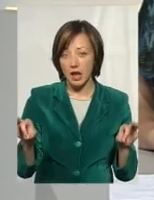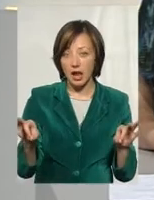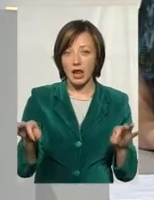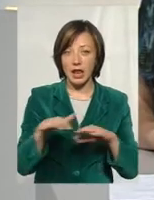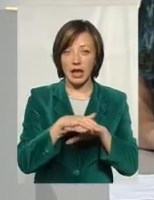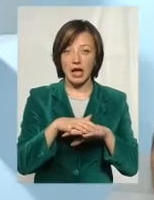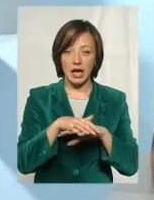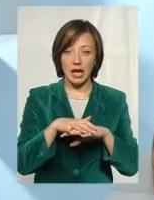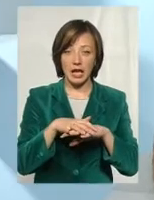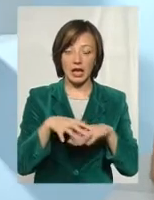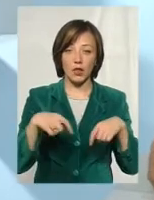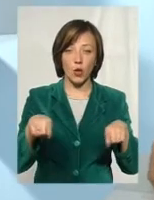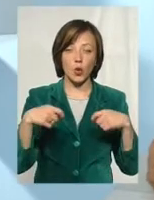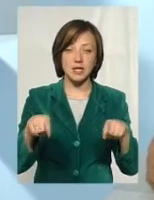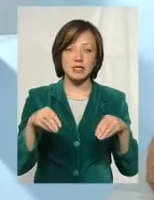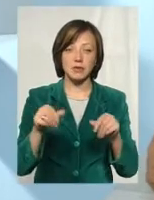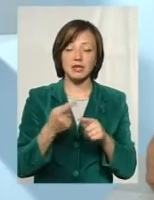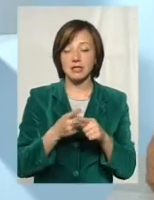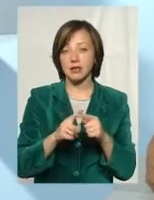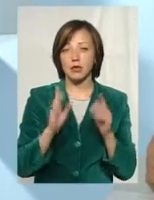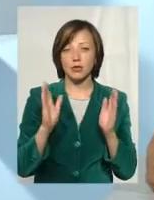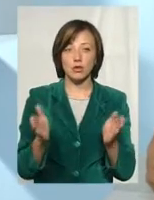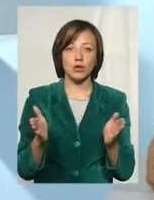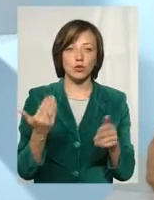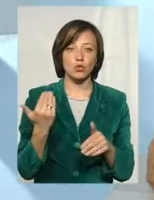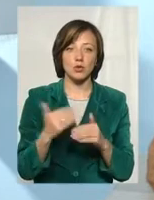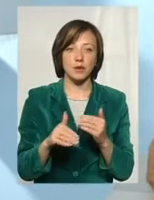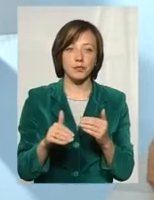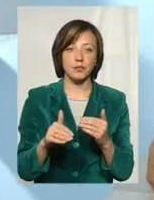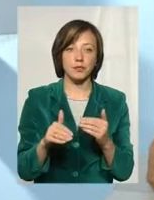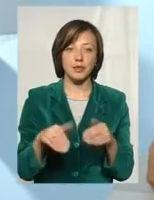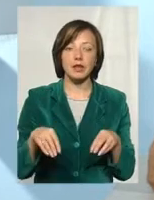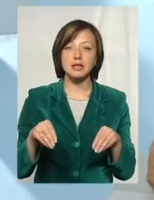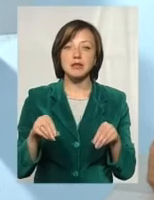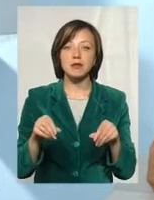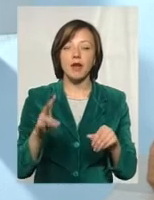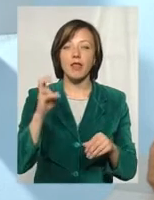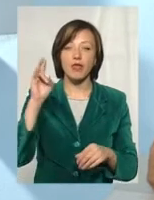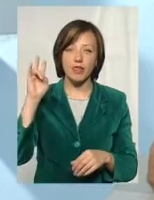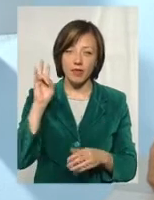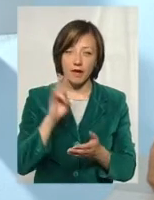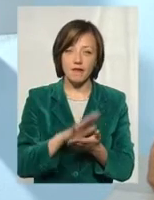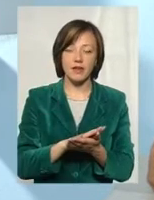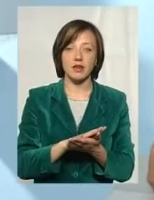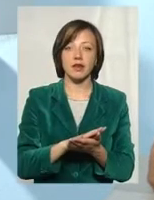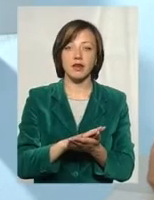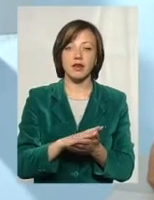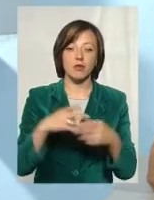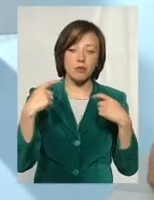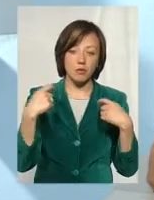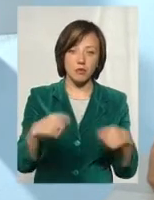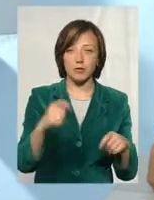що називається, ринок землі, то це вже земля навіки